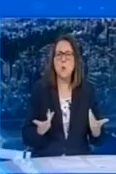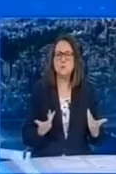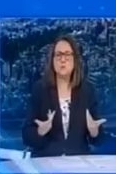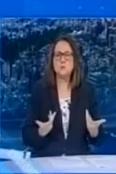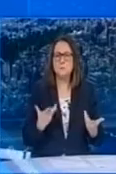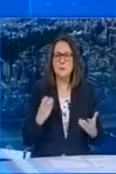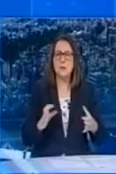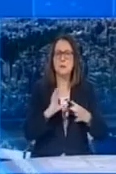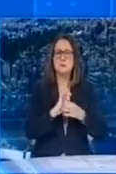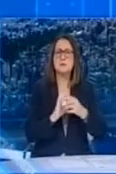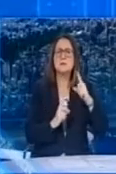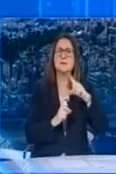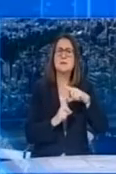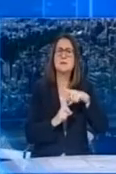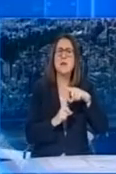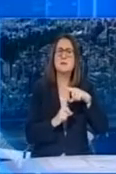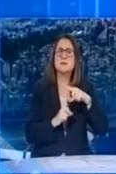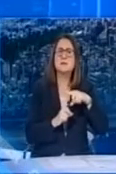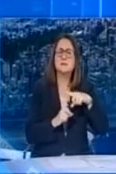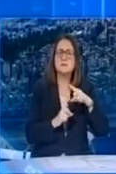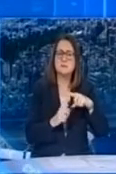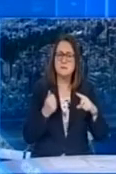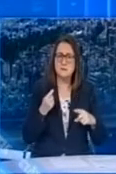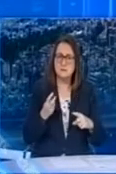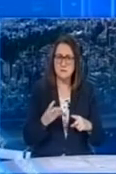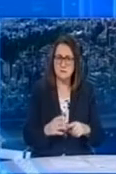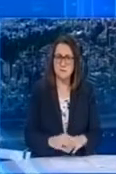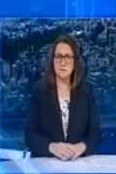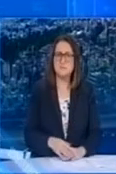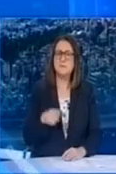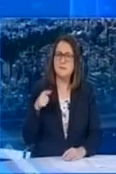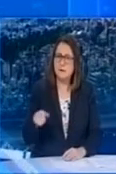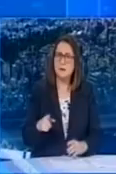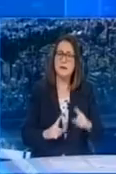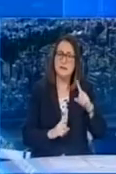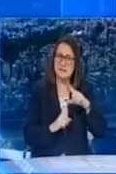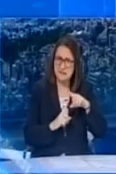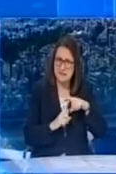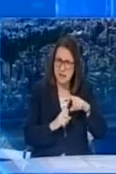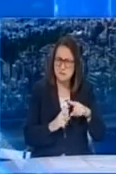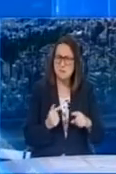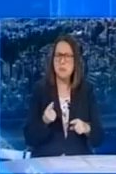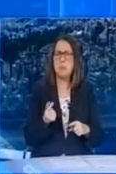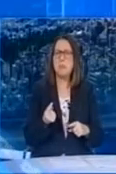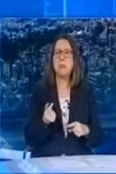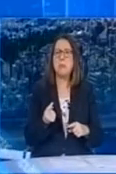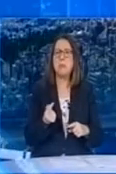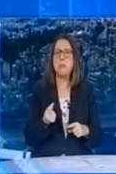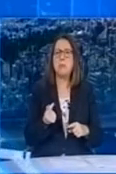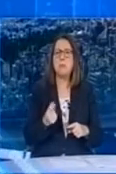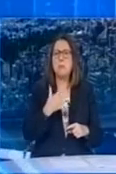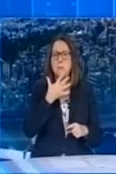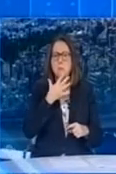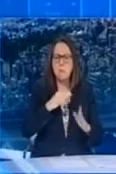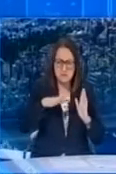Σύμφωνα με τα στοιχεία του ECDC, και εκεί είμαστε πολύ χαμηλά. Σε χειρότερη θέση σχεδόν